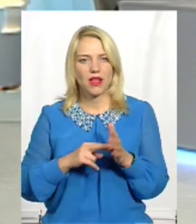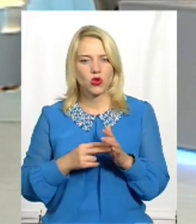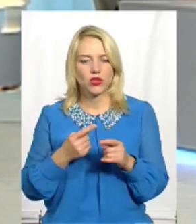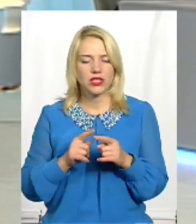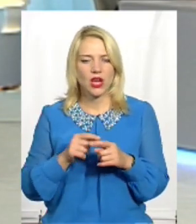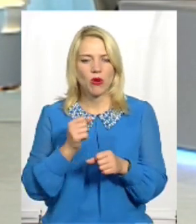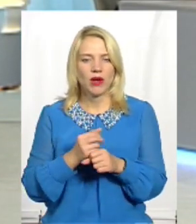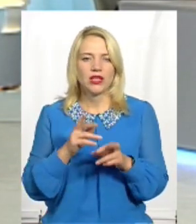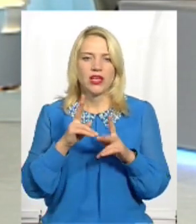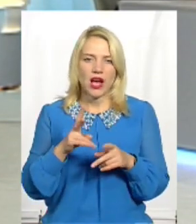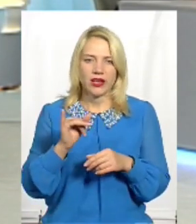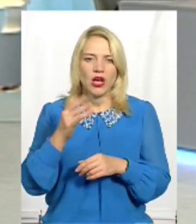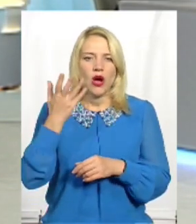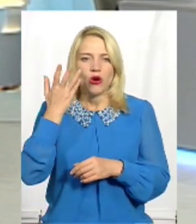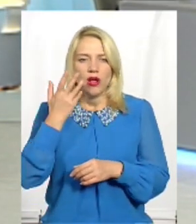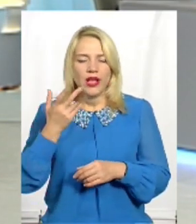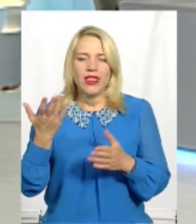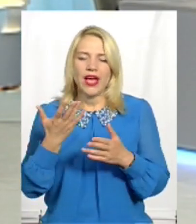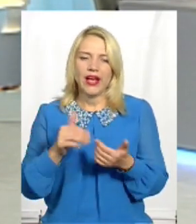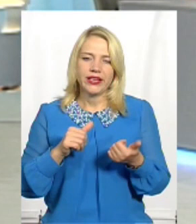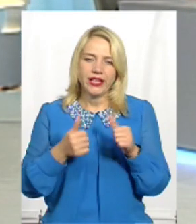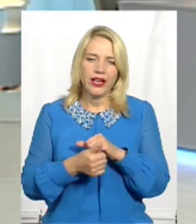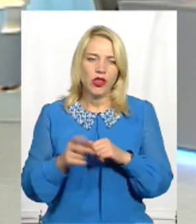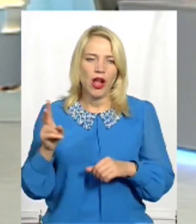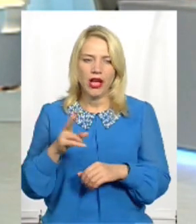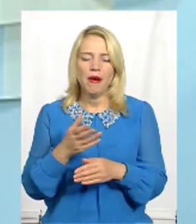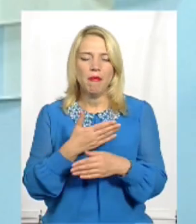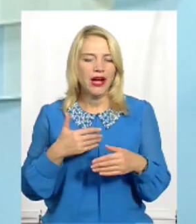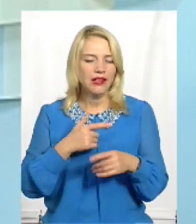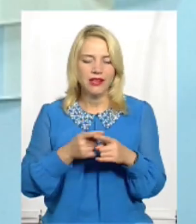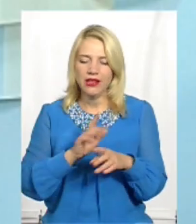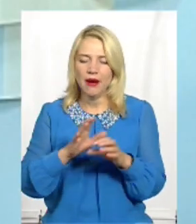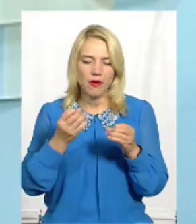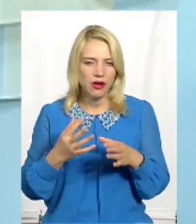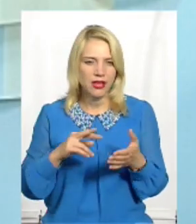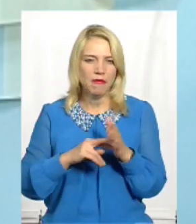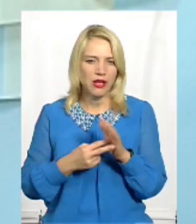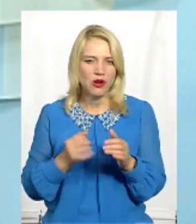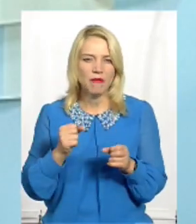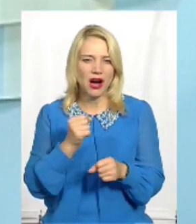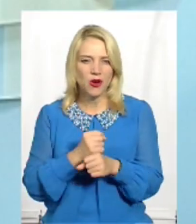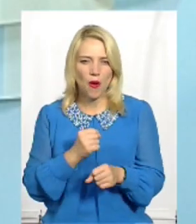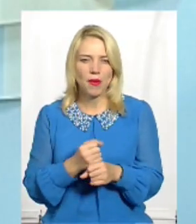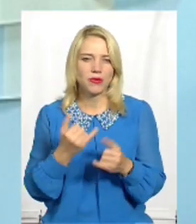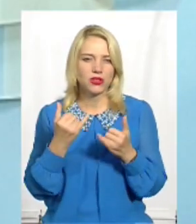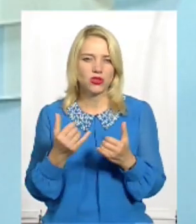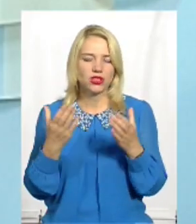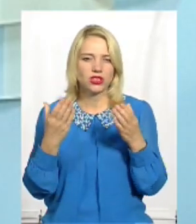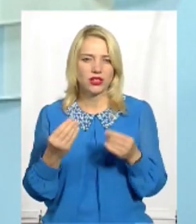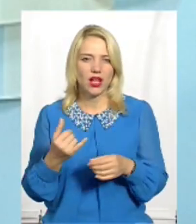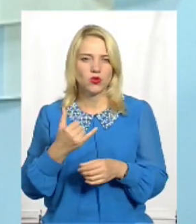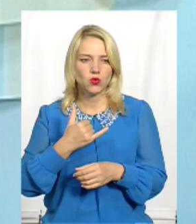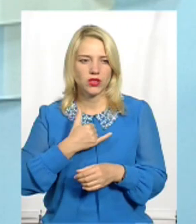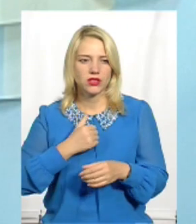робити? Як і коли це буде зроблено? Які тролейбуси? Ну, ми це не плануємо, ми це робимо вже на сьогоднішній